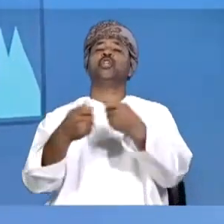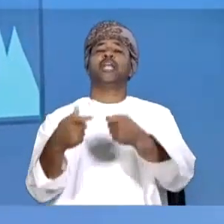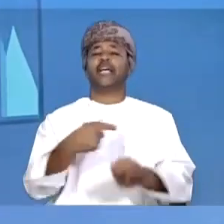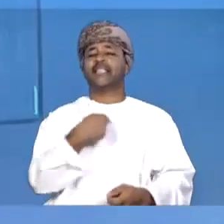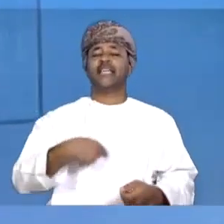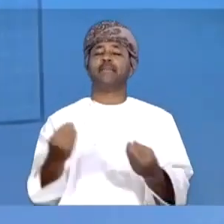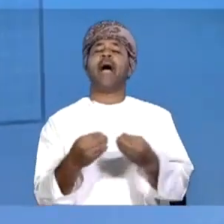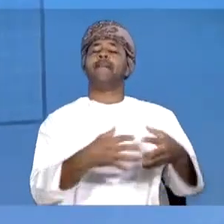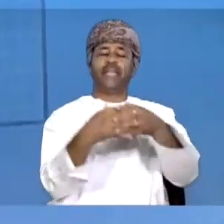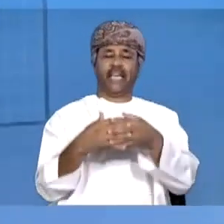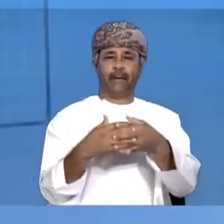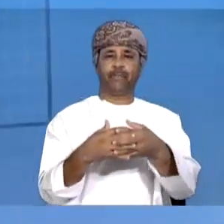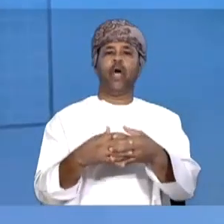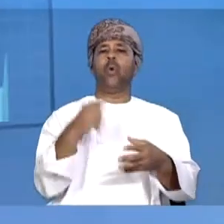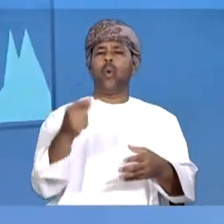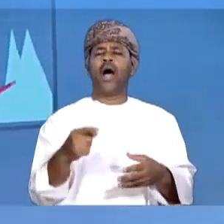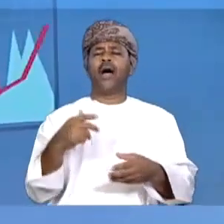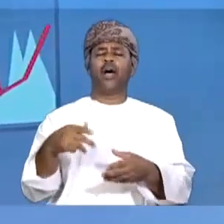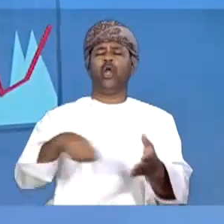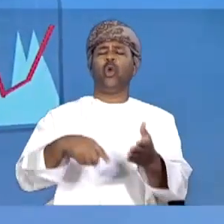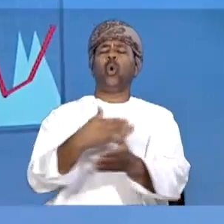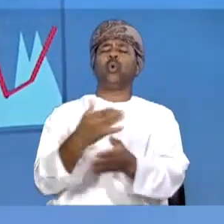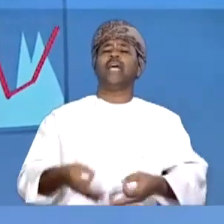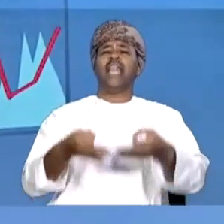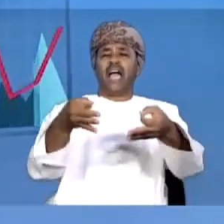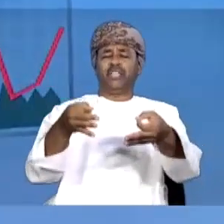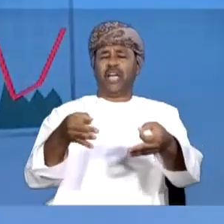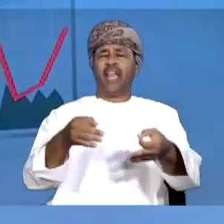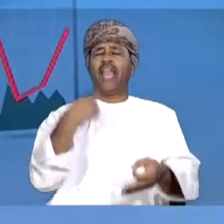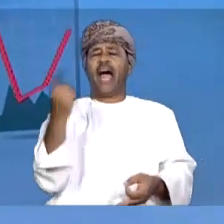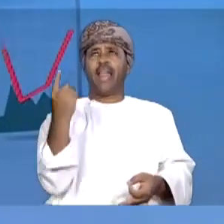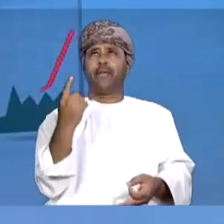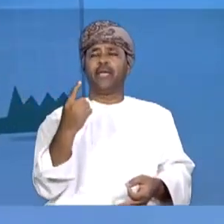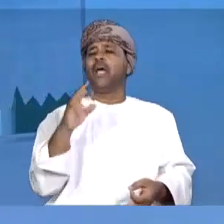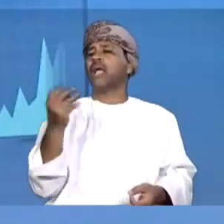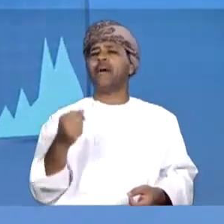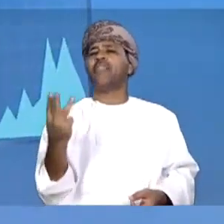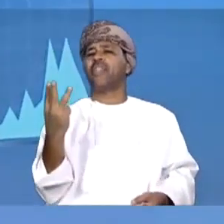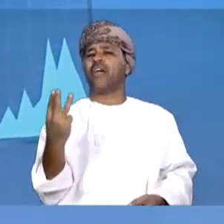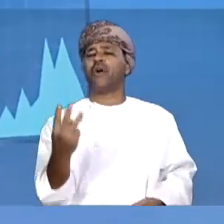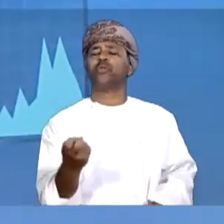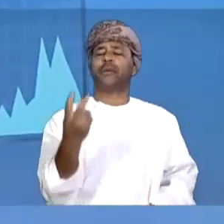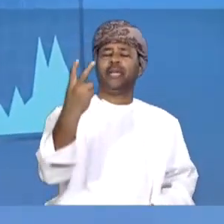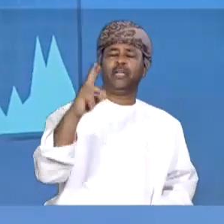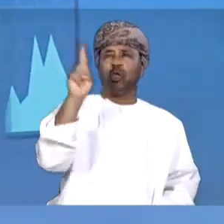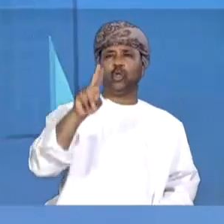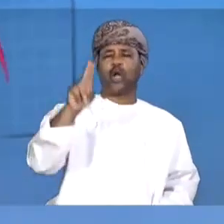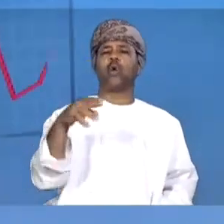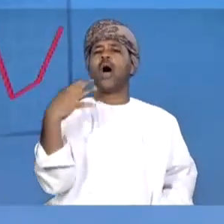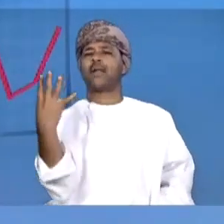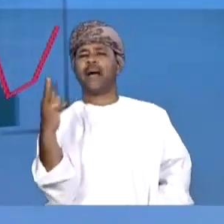والصين. وسجلت العقود الآجلة لخام القياس العالمي مزيج برنت 73 دولارا و4